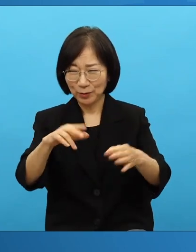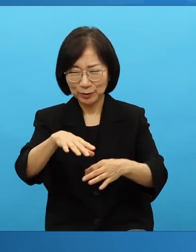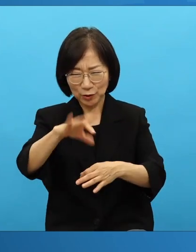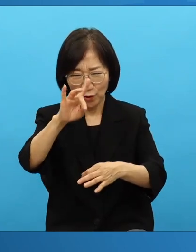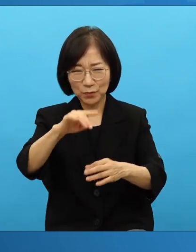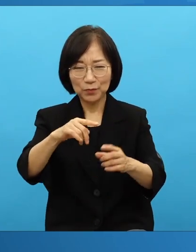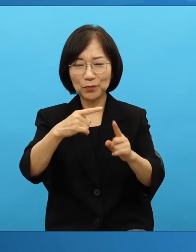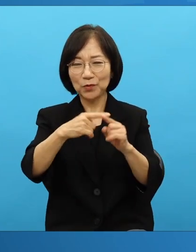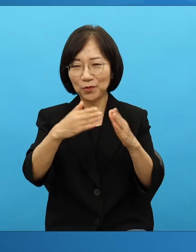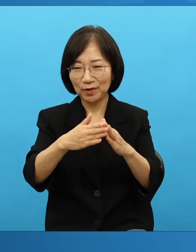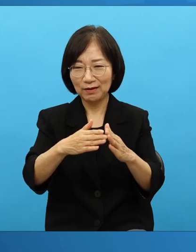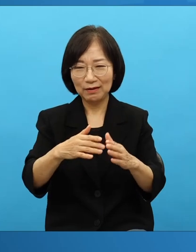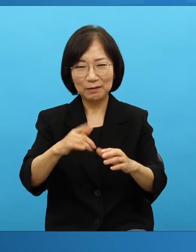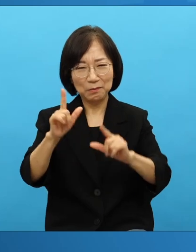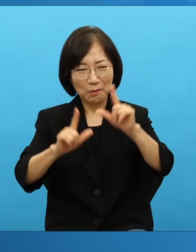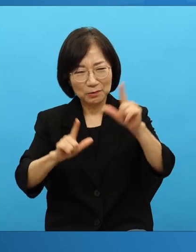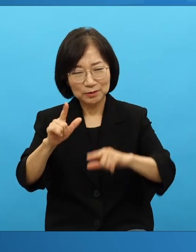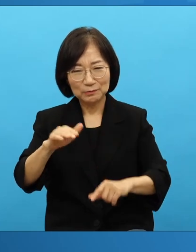그렇잖아요.